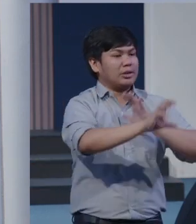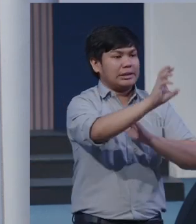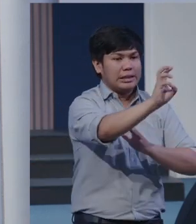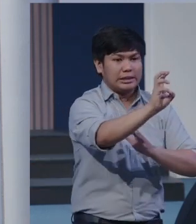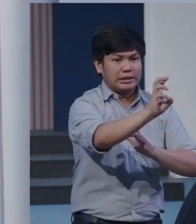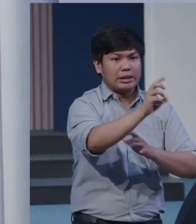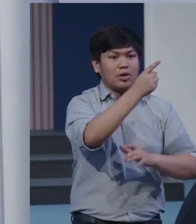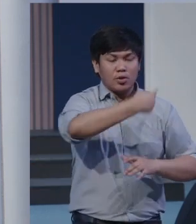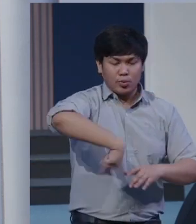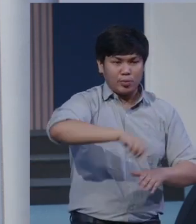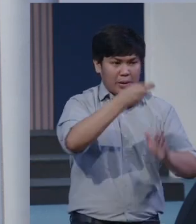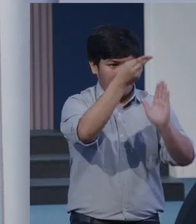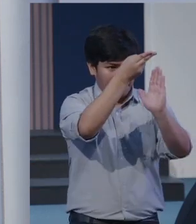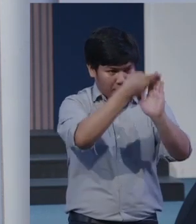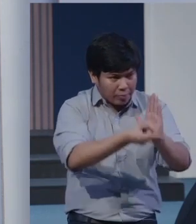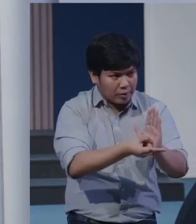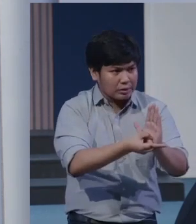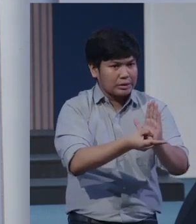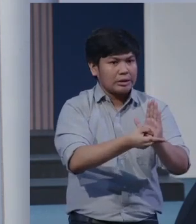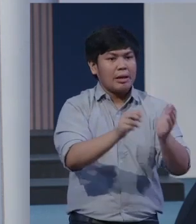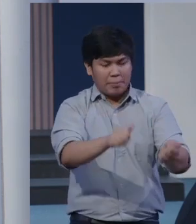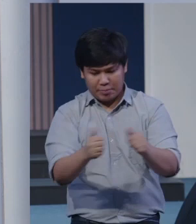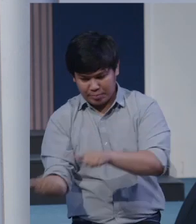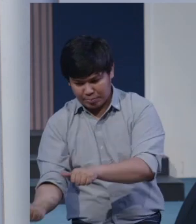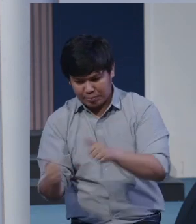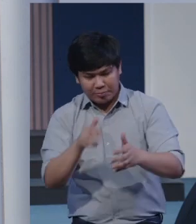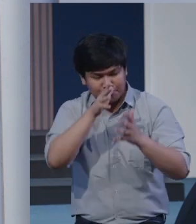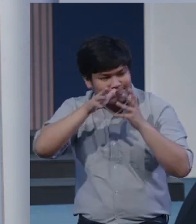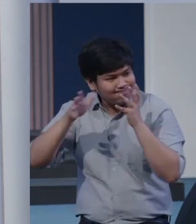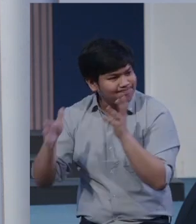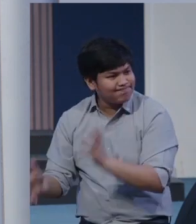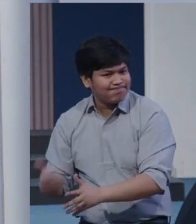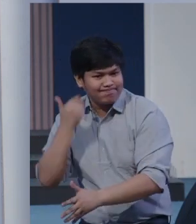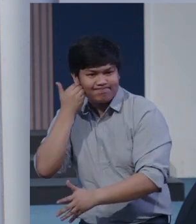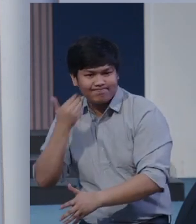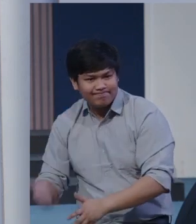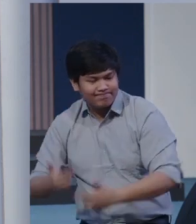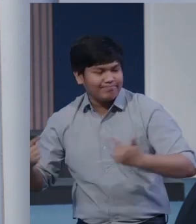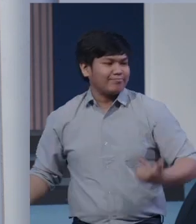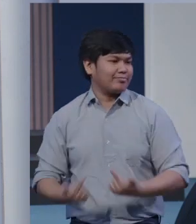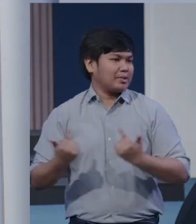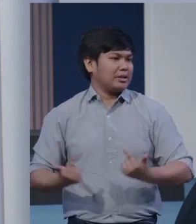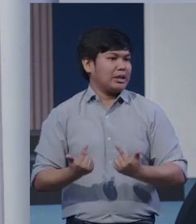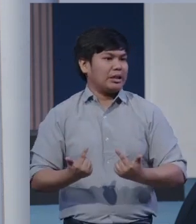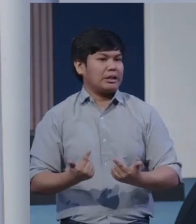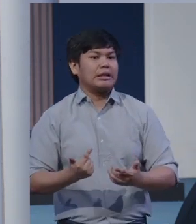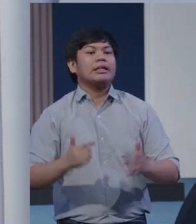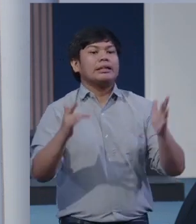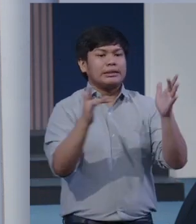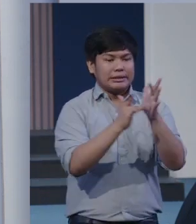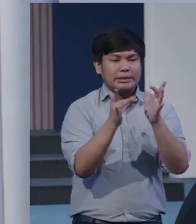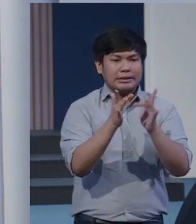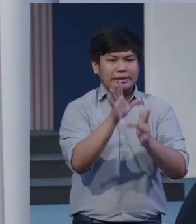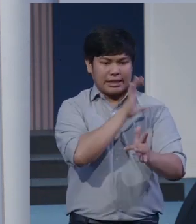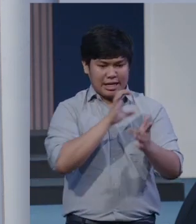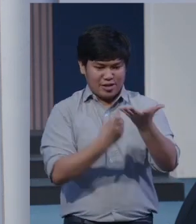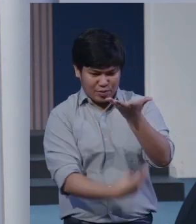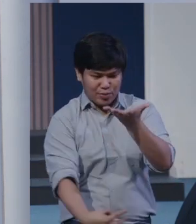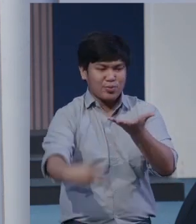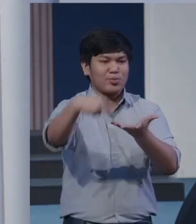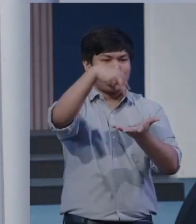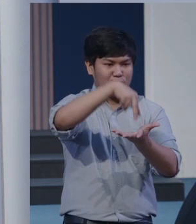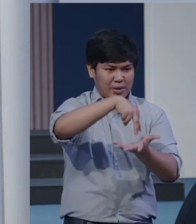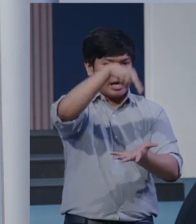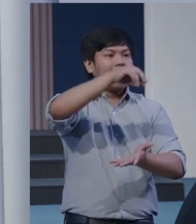buried therefore with him by baptism into death in order that Just As Christ was raised from the Dead by the glory of the